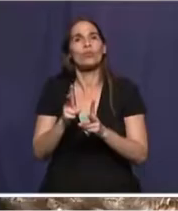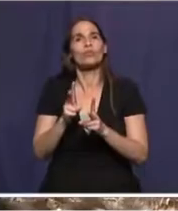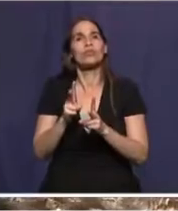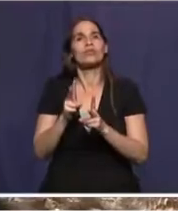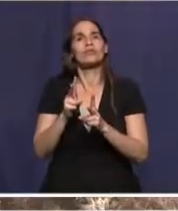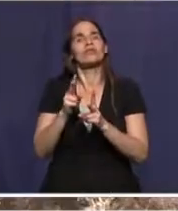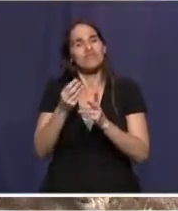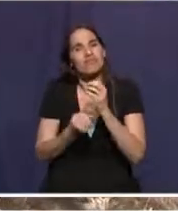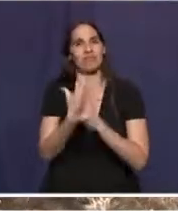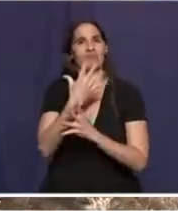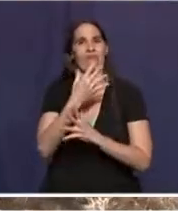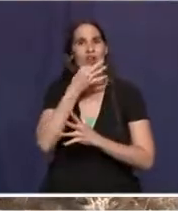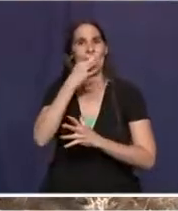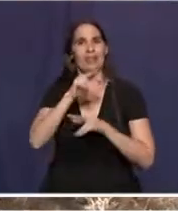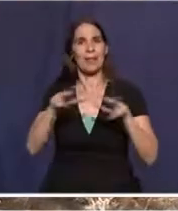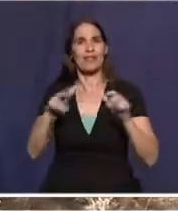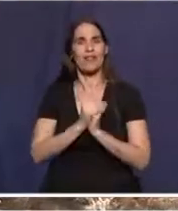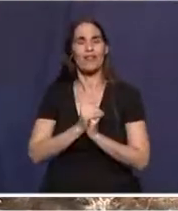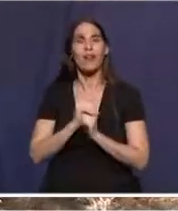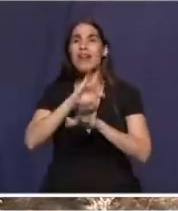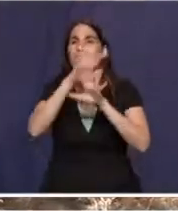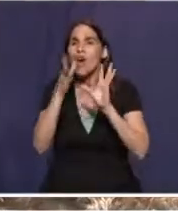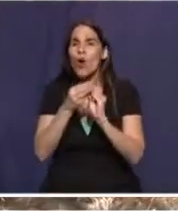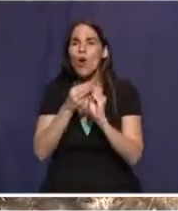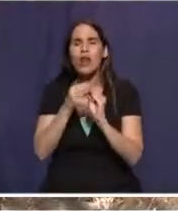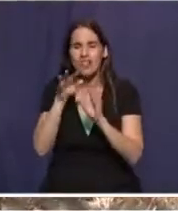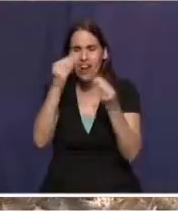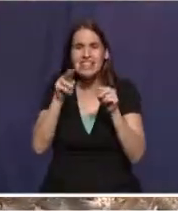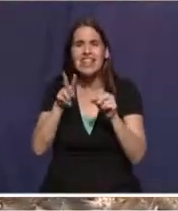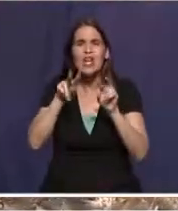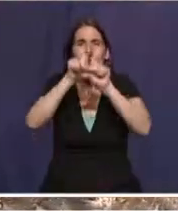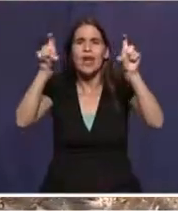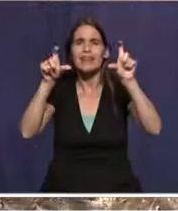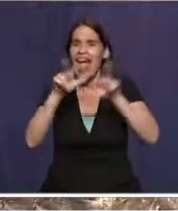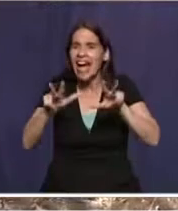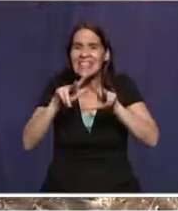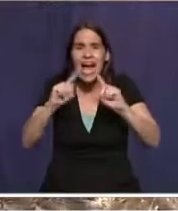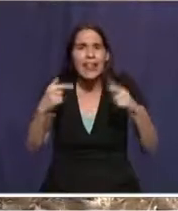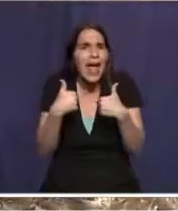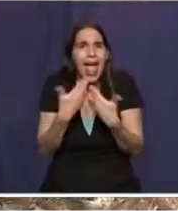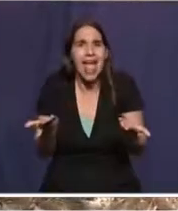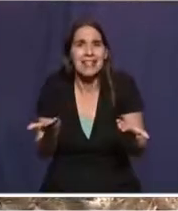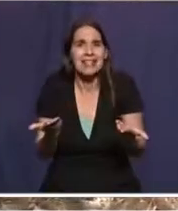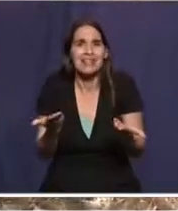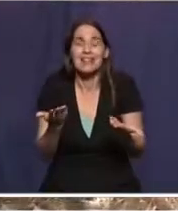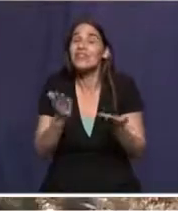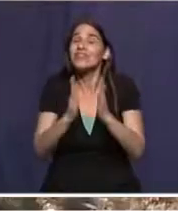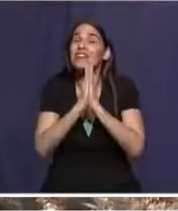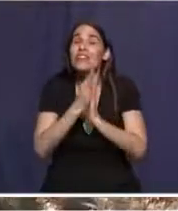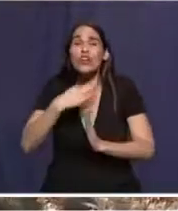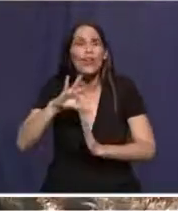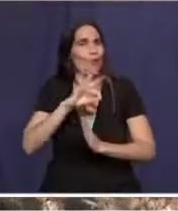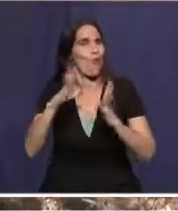ולשפר את המצב. ועל כל זה יש כותרת, אין לנו ארץ אחרת. ואם נרצה גם, לא עובדה תקוותנו.